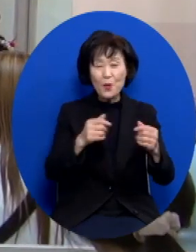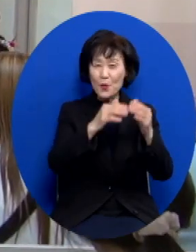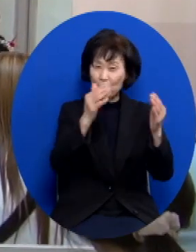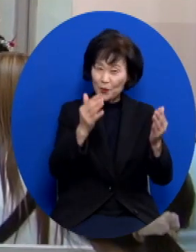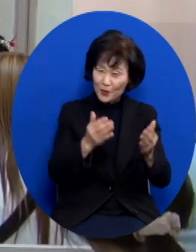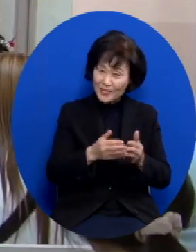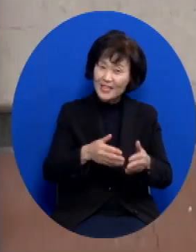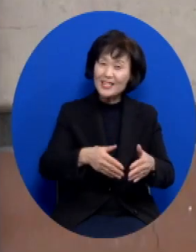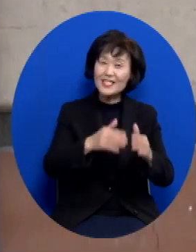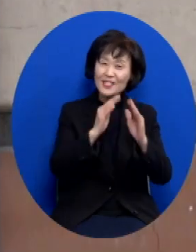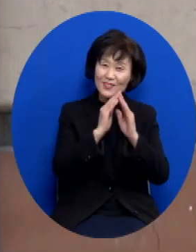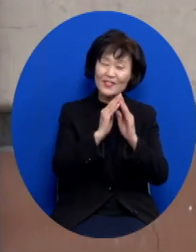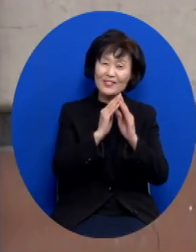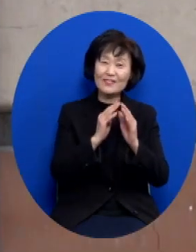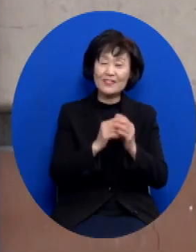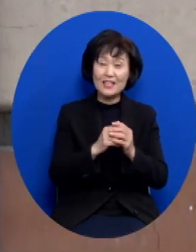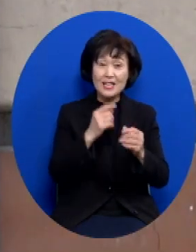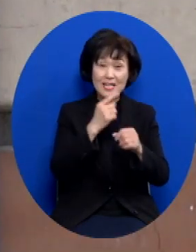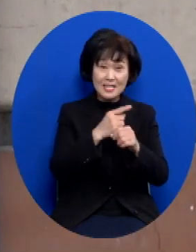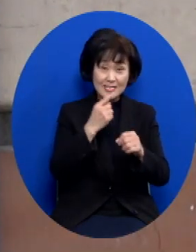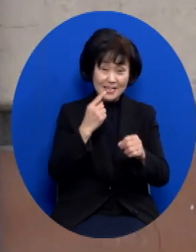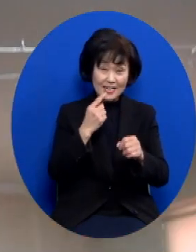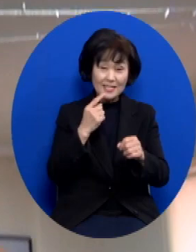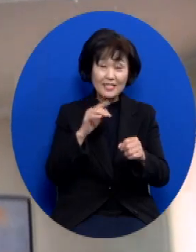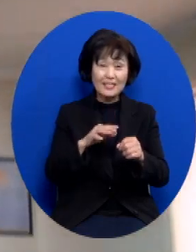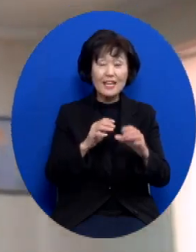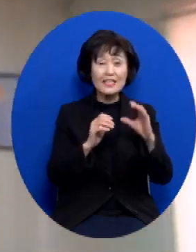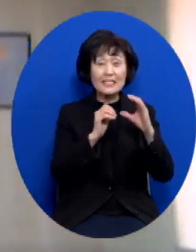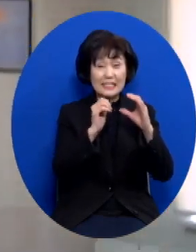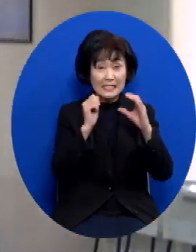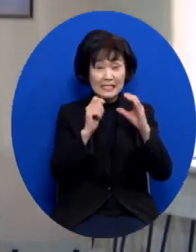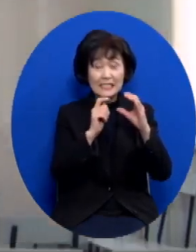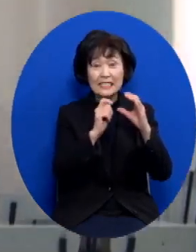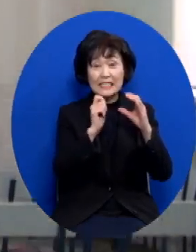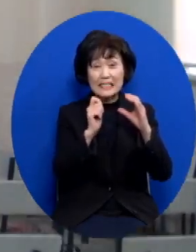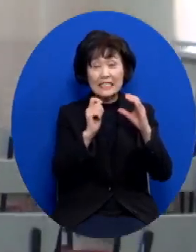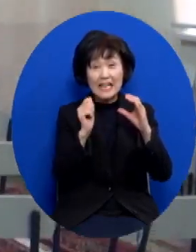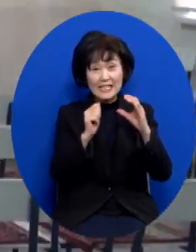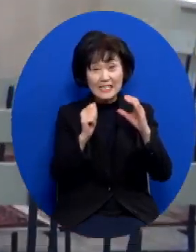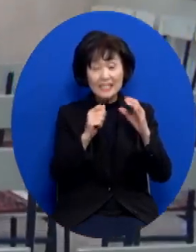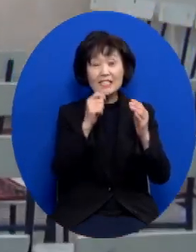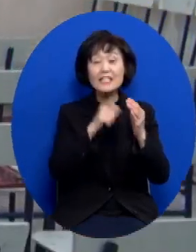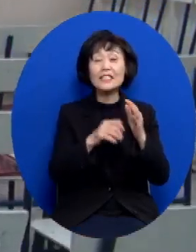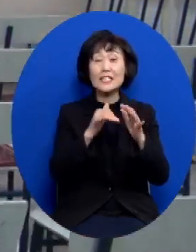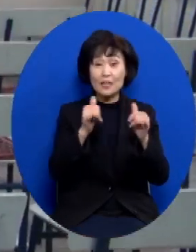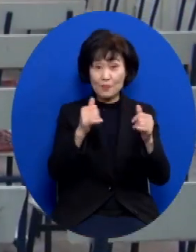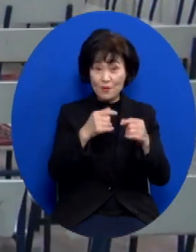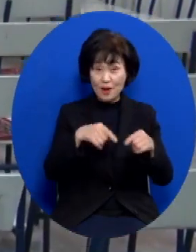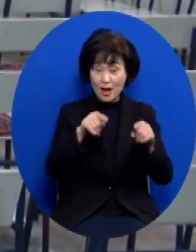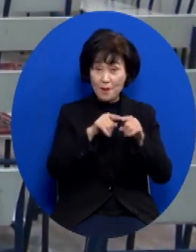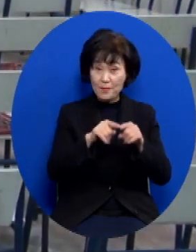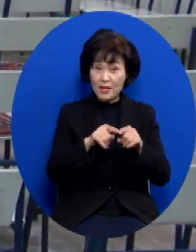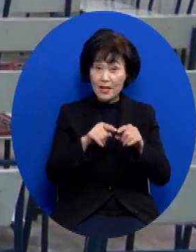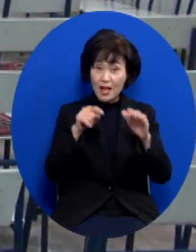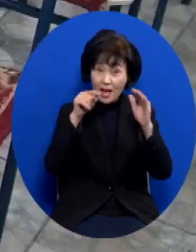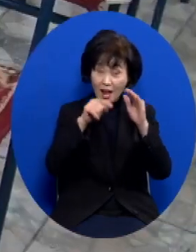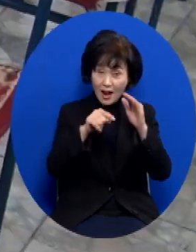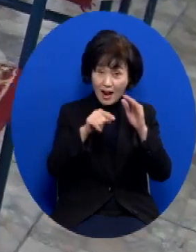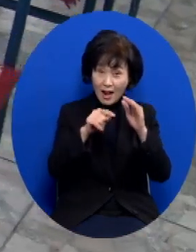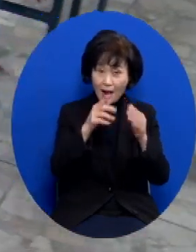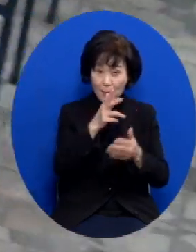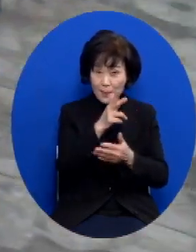만들어졌는데, 작년에 저희가 이제 CTS 우리 이제 기자님은 같이 가서 여러 가지 모습도